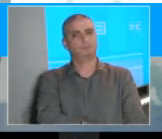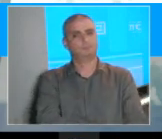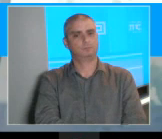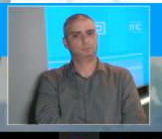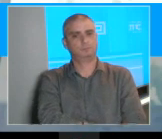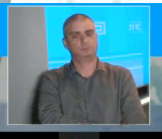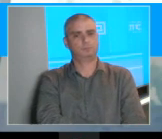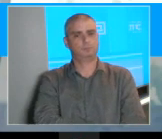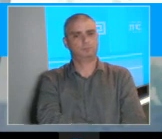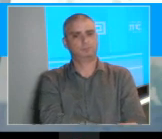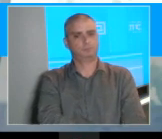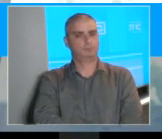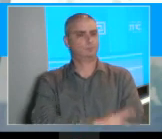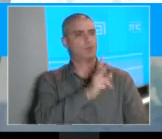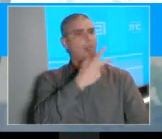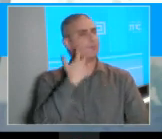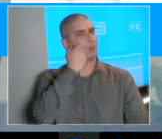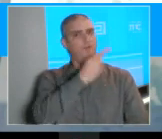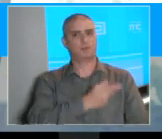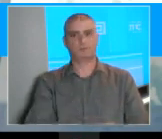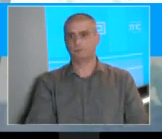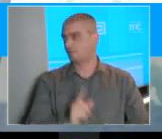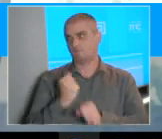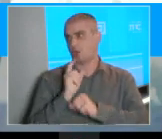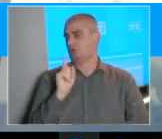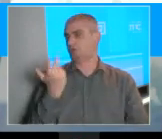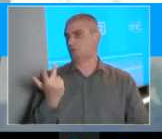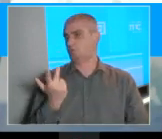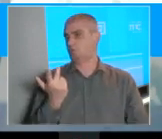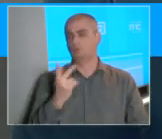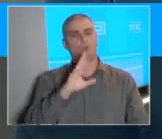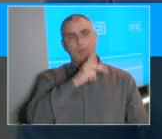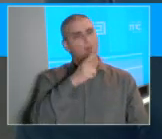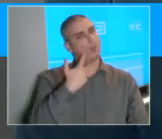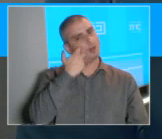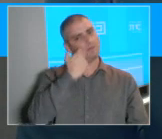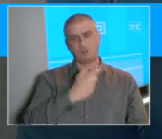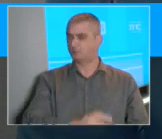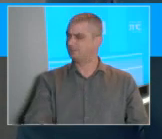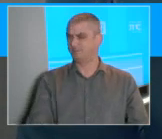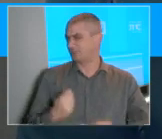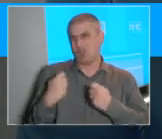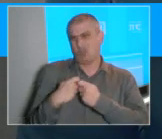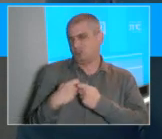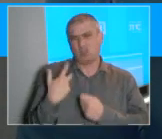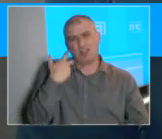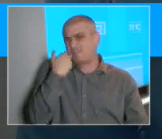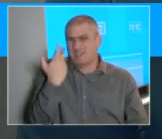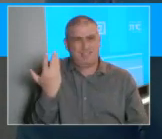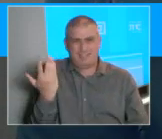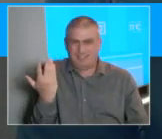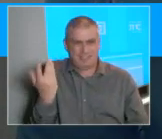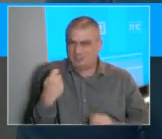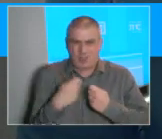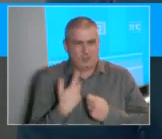מסוגלים לפרגן לו? שלא פעלו, שלא עשו. אולי אתם לא מסוגלים לפרגן לו? לא, זה לא עניין